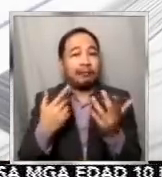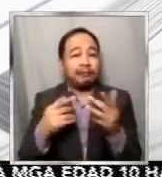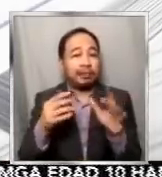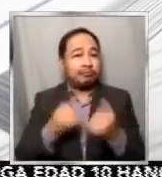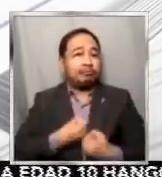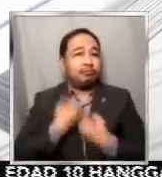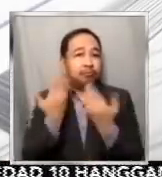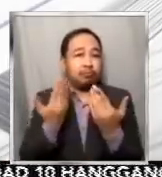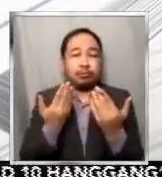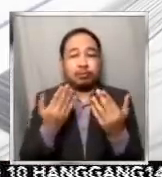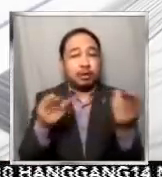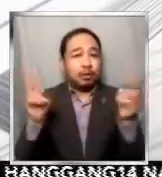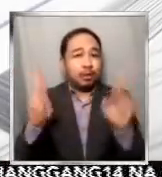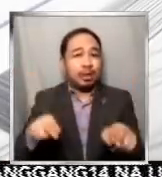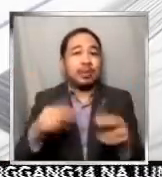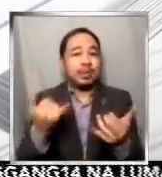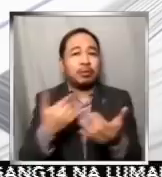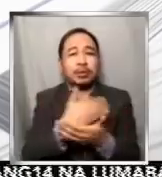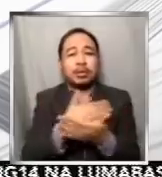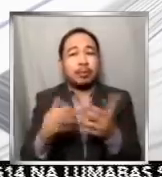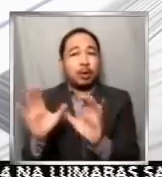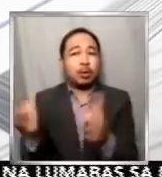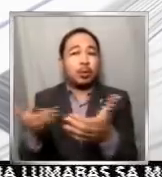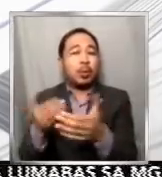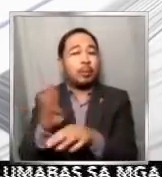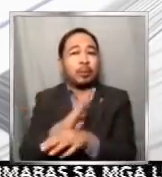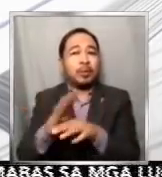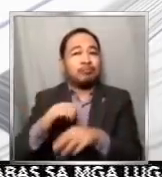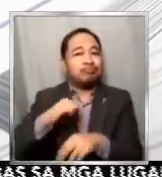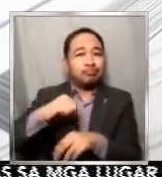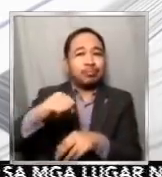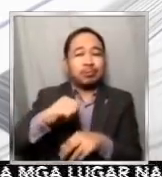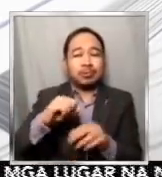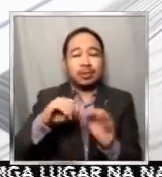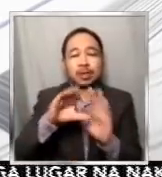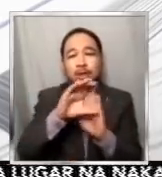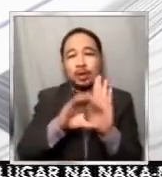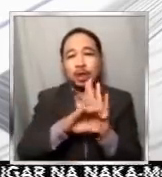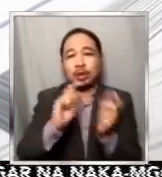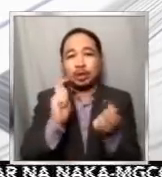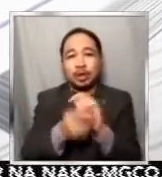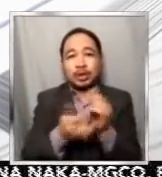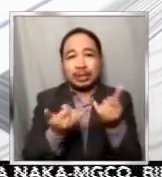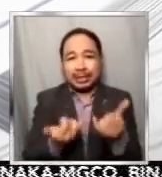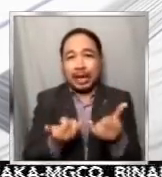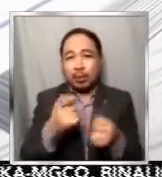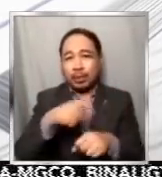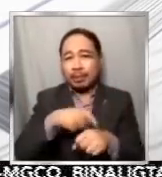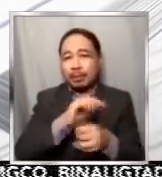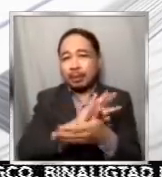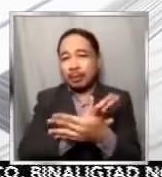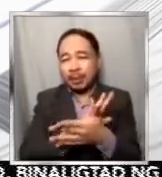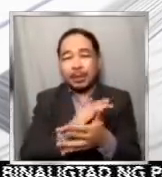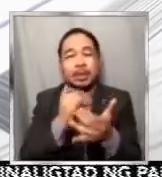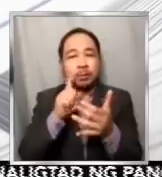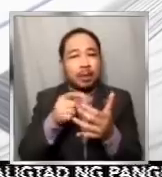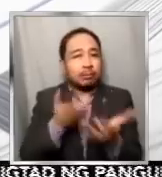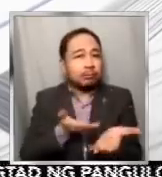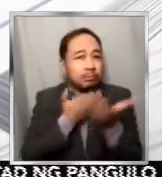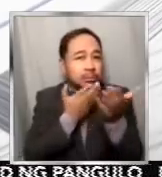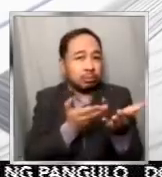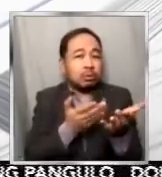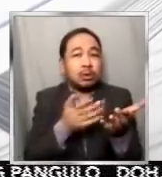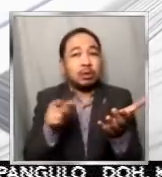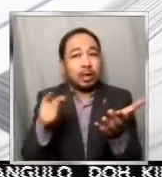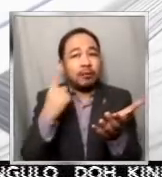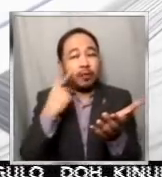ilang grupo ng mga negosyante ang pagtutol sa tsa-tsa ngayong panahon ng pandemic. Dapat daw na isulong na lamang ito ng mga iyahalal